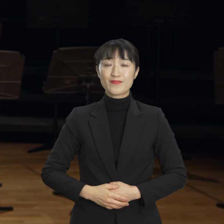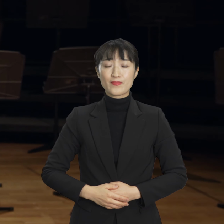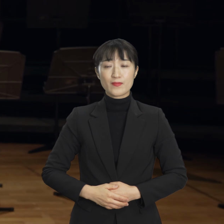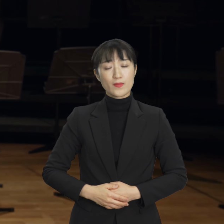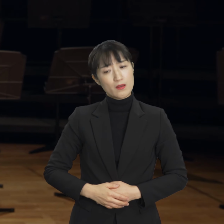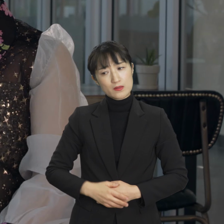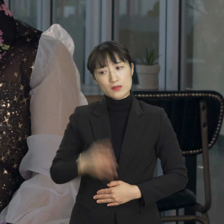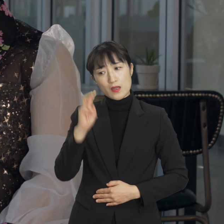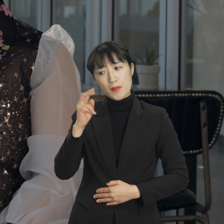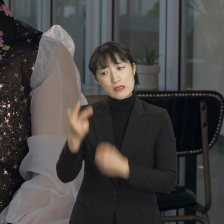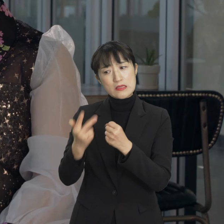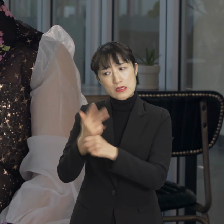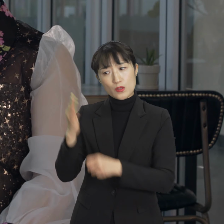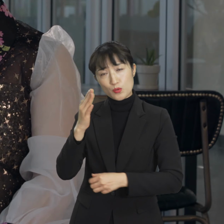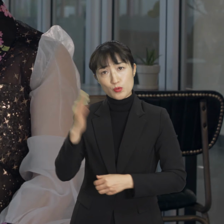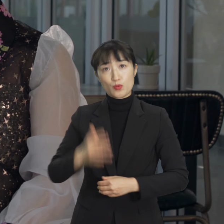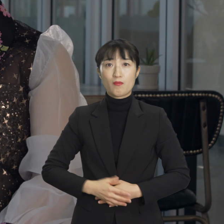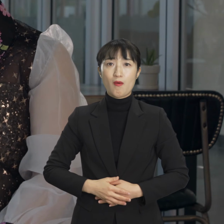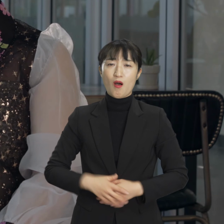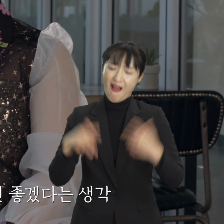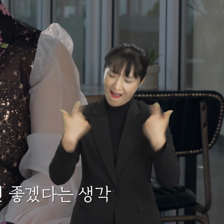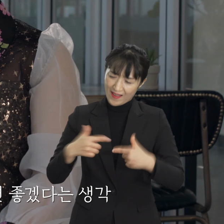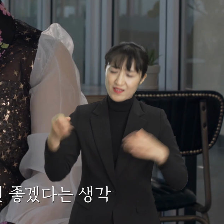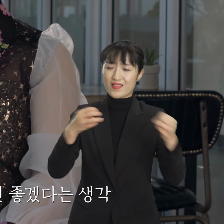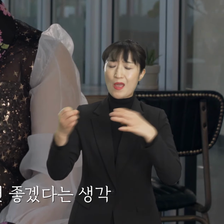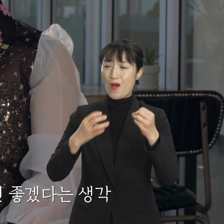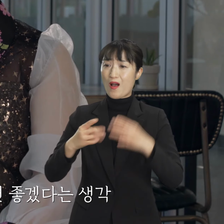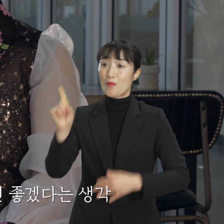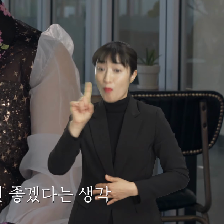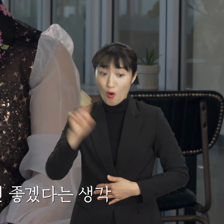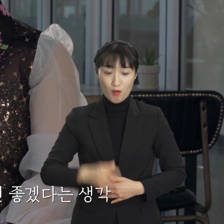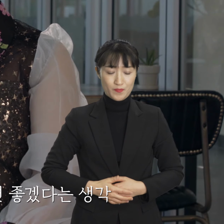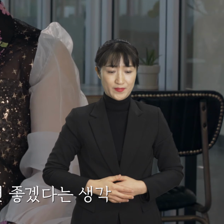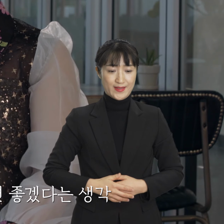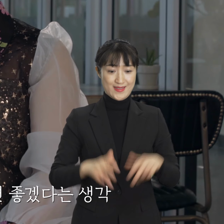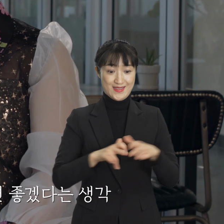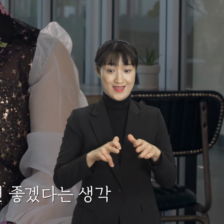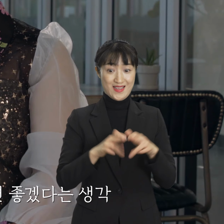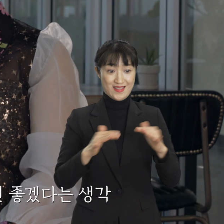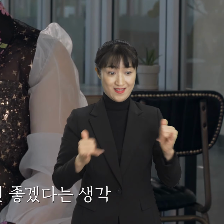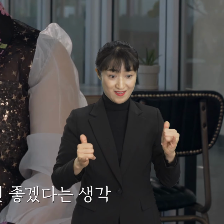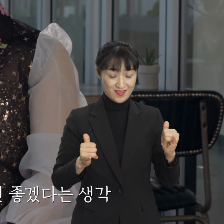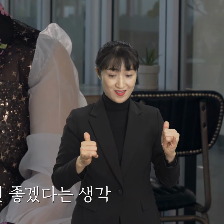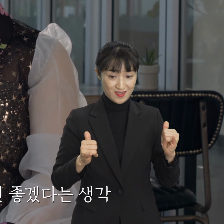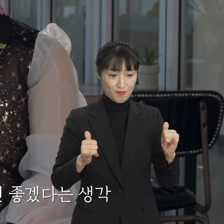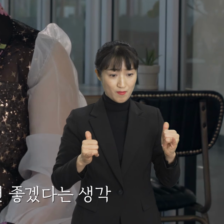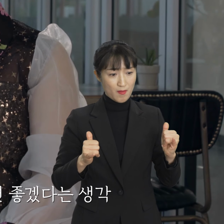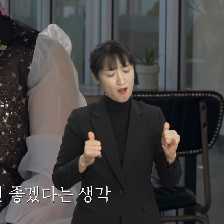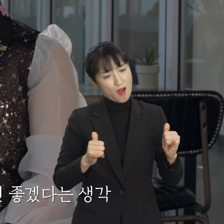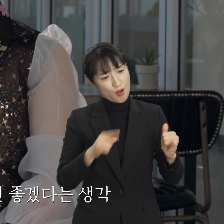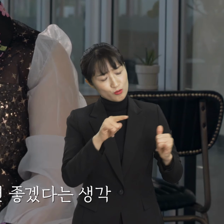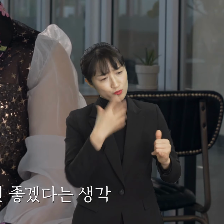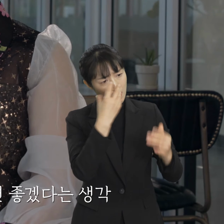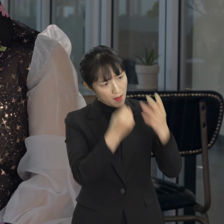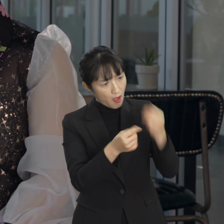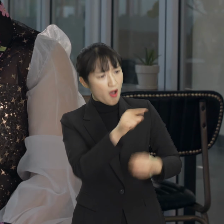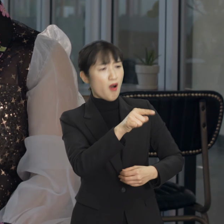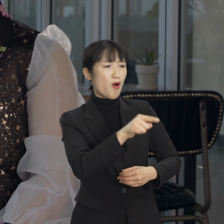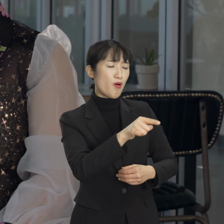한 7년 될 거야 아마 우리가 항상 하는 이야기예요 장애의 돌이 있으면은 그분들 우리 합창단에 좀 들어왔으면